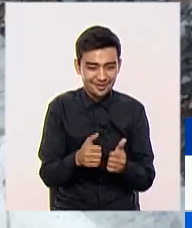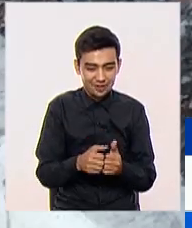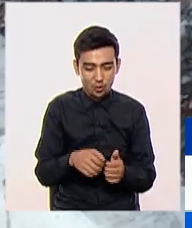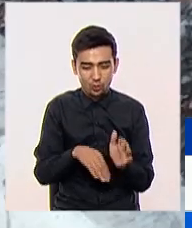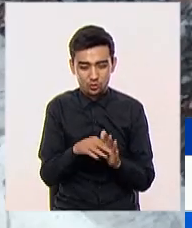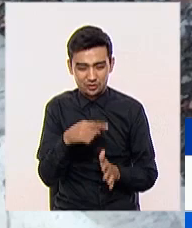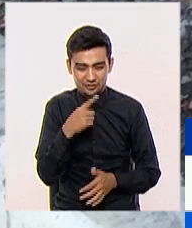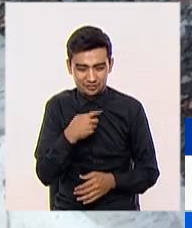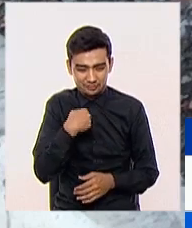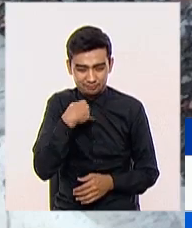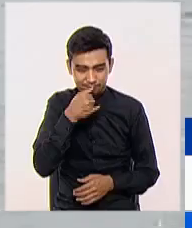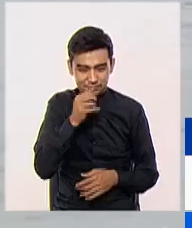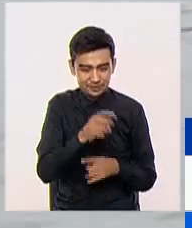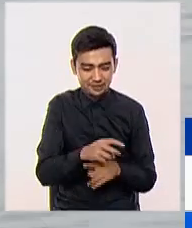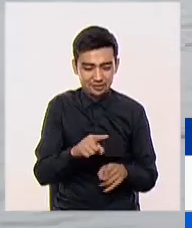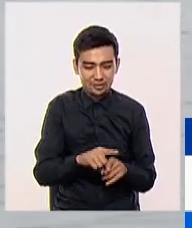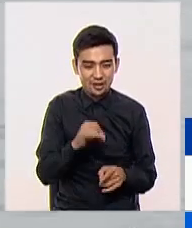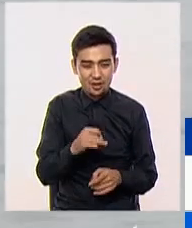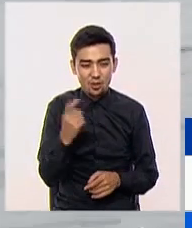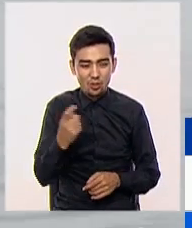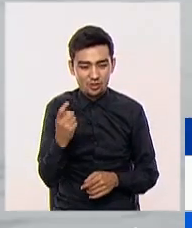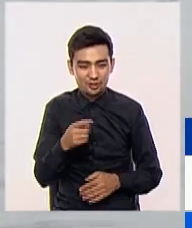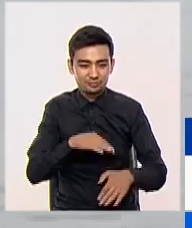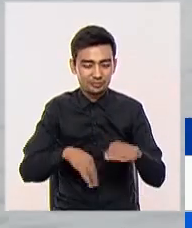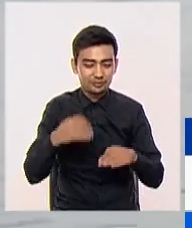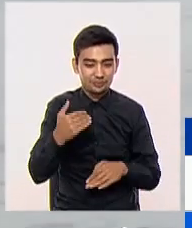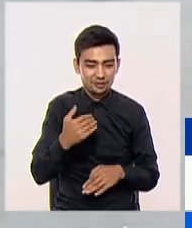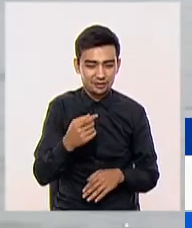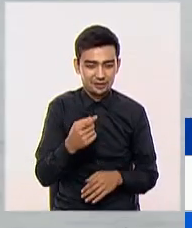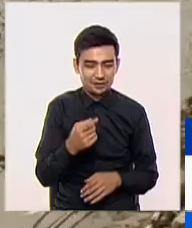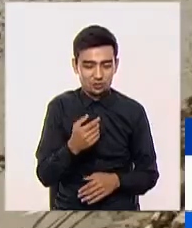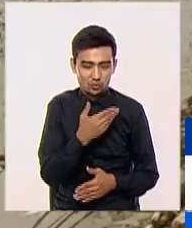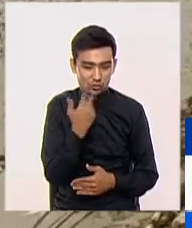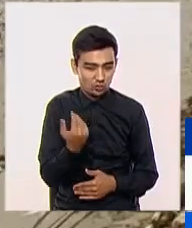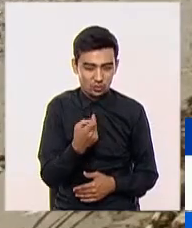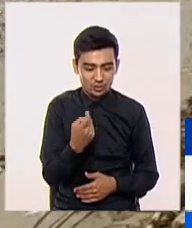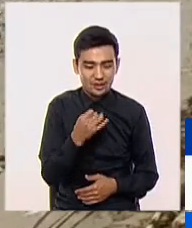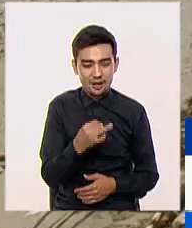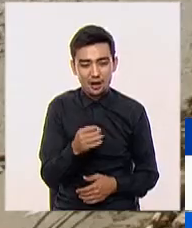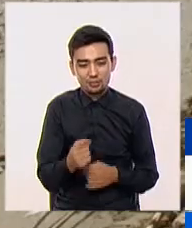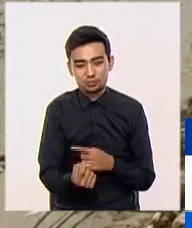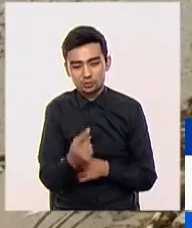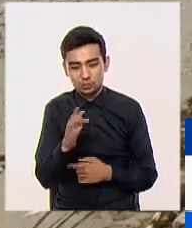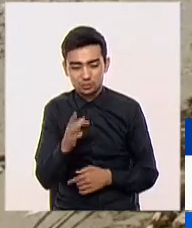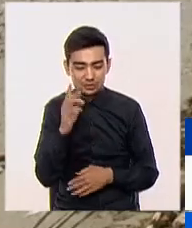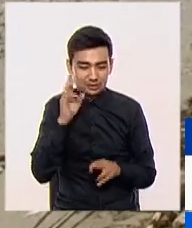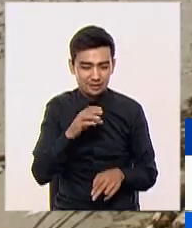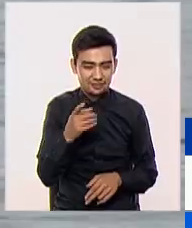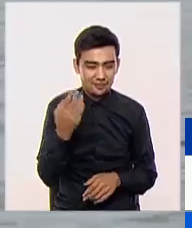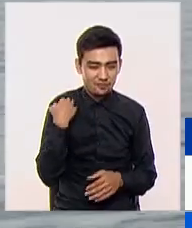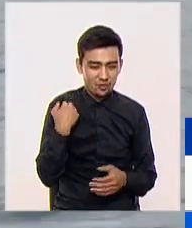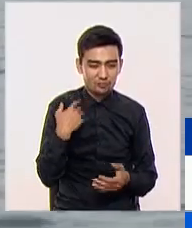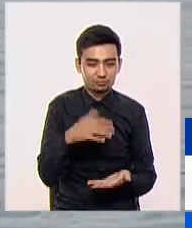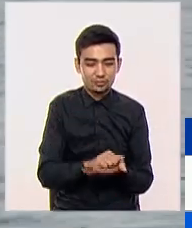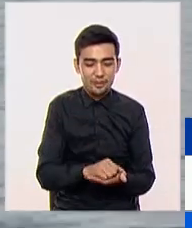вообще не говорить. В акимате подтвердили, хозяина у пляжа действительно нет и неизвестно, появится ли вообще. Ранее он был закреплен за